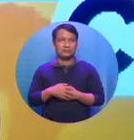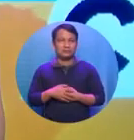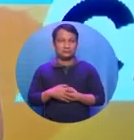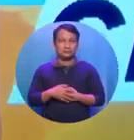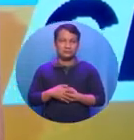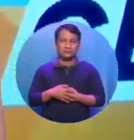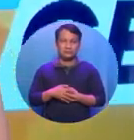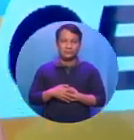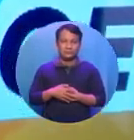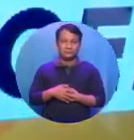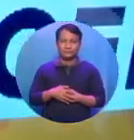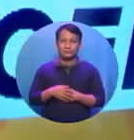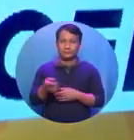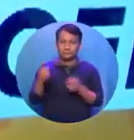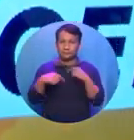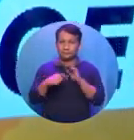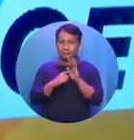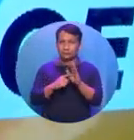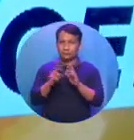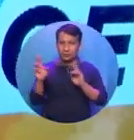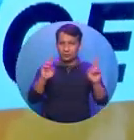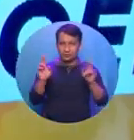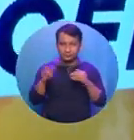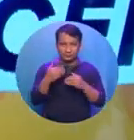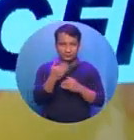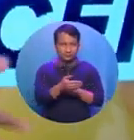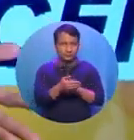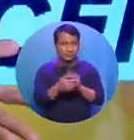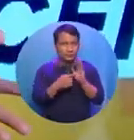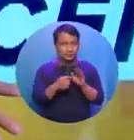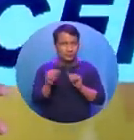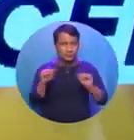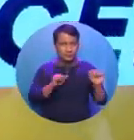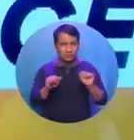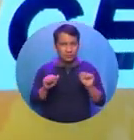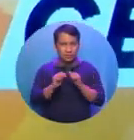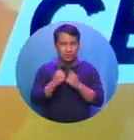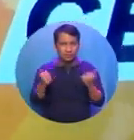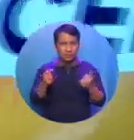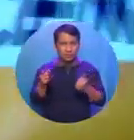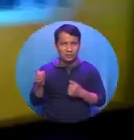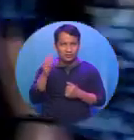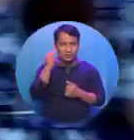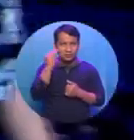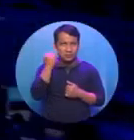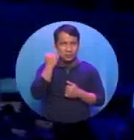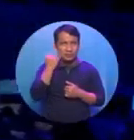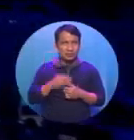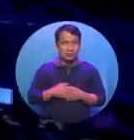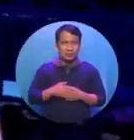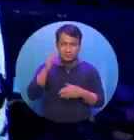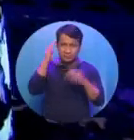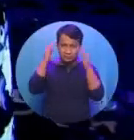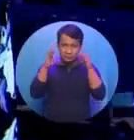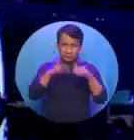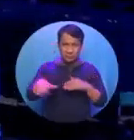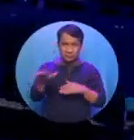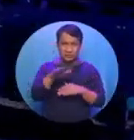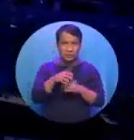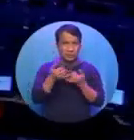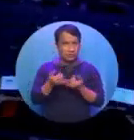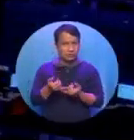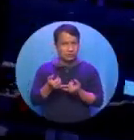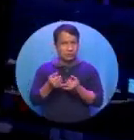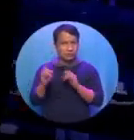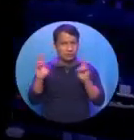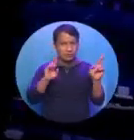Naku, kaya sambayan ng keyboard warrior sa Mandana dahil kasali kayo sa production. Paano ba yan, Maring MJ? Hola mga keyboard warrior! This is